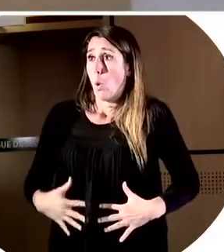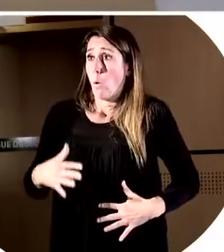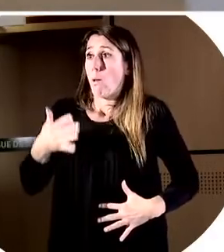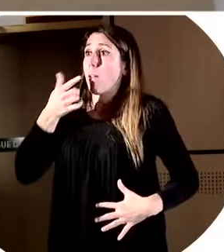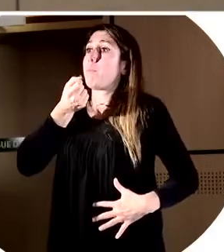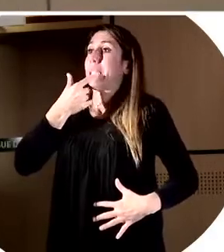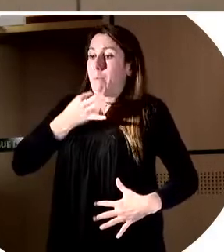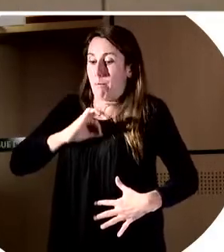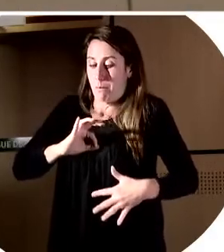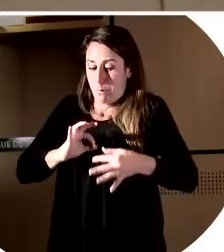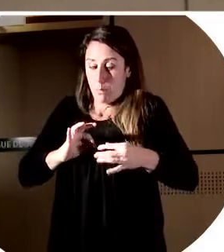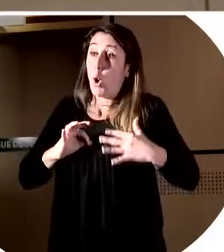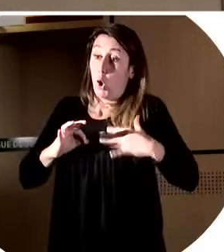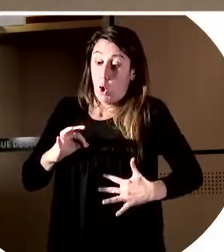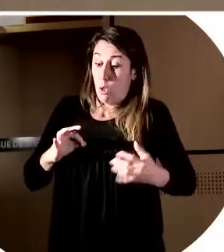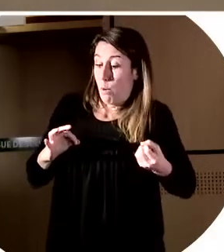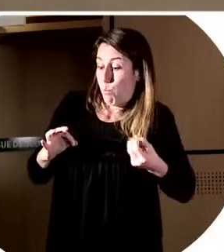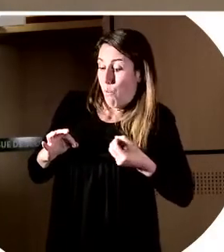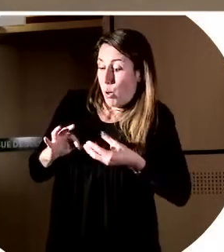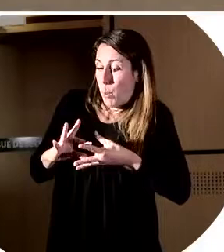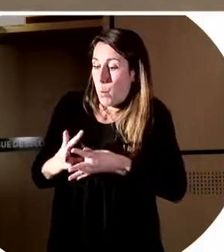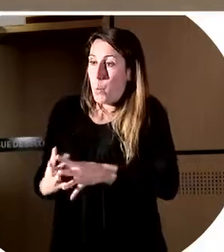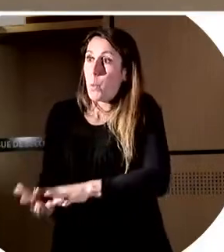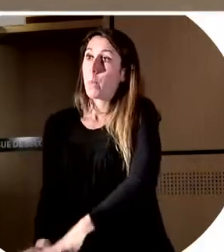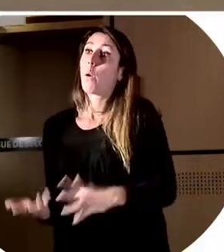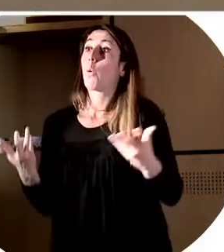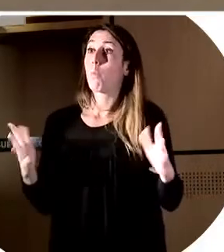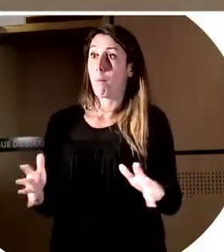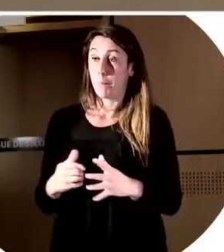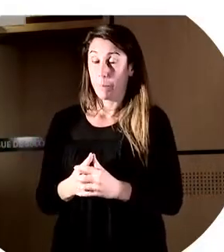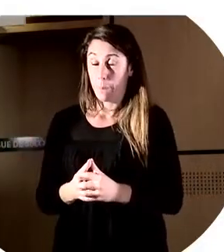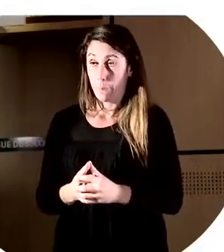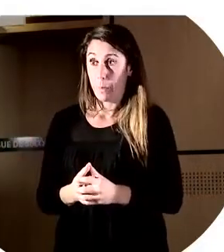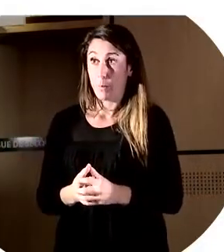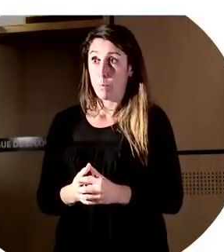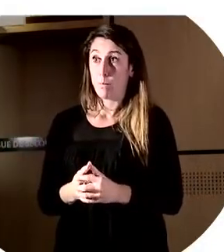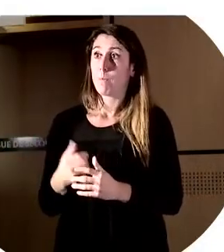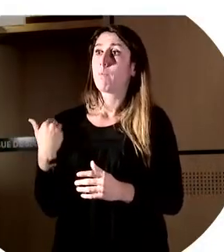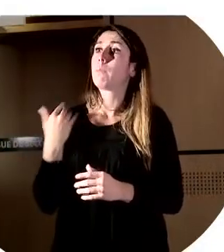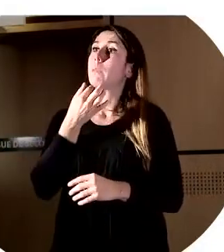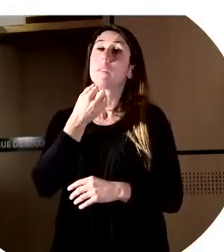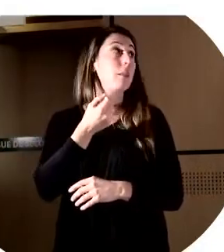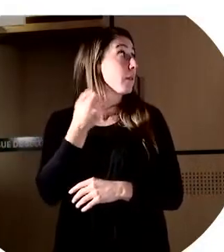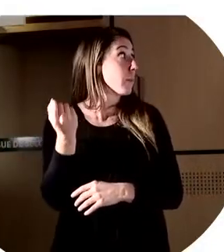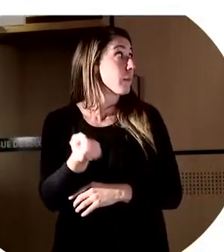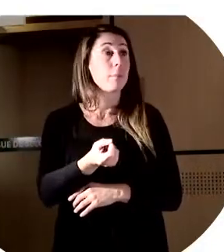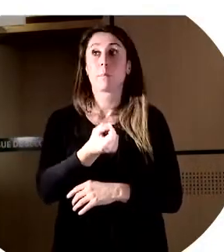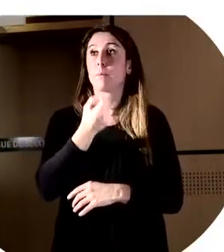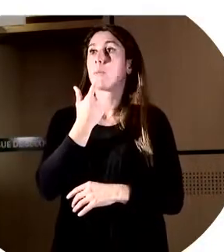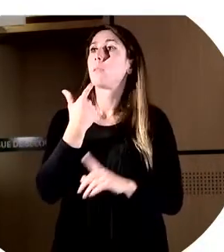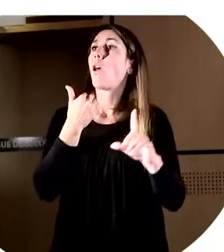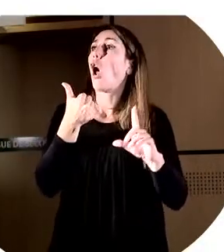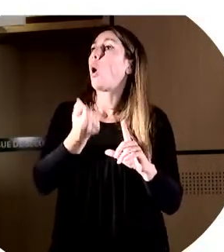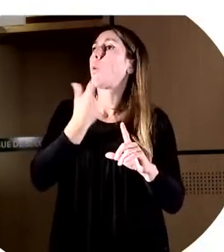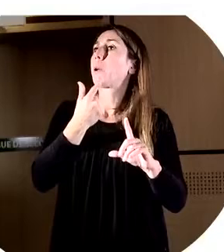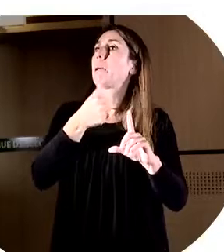du médicament par le corps. Donc là, je vous ai proposé l'évolution de la concentration lorsque l'on